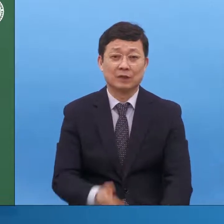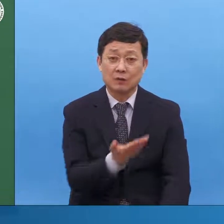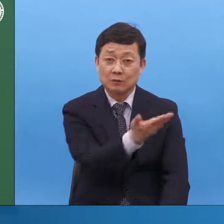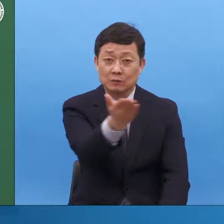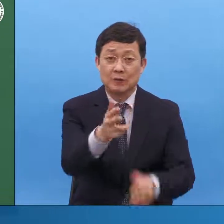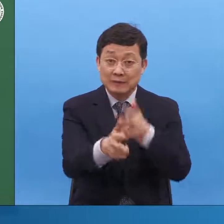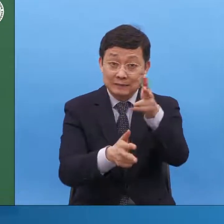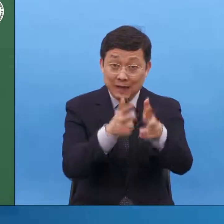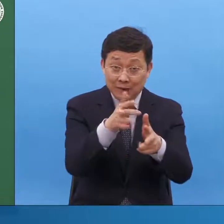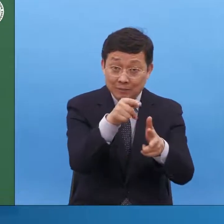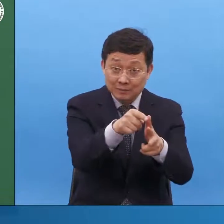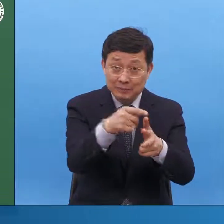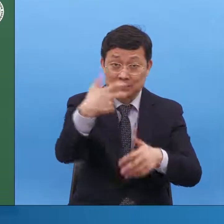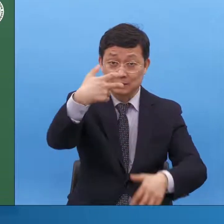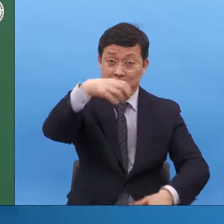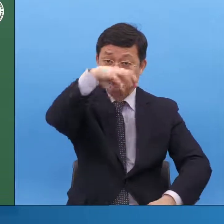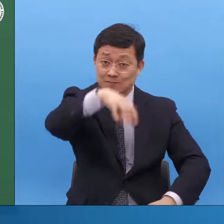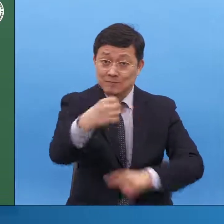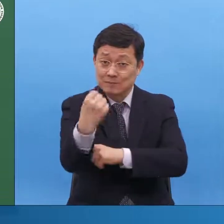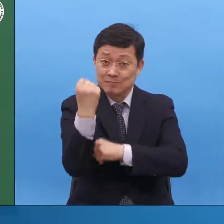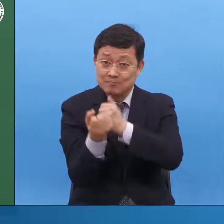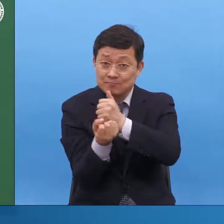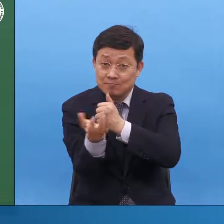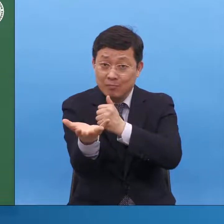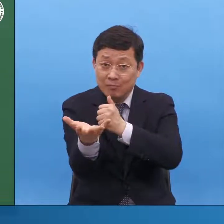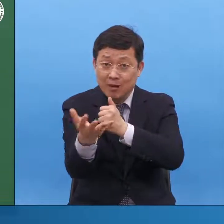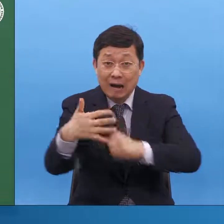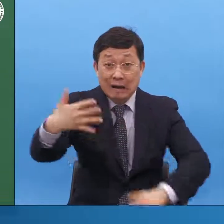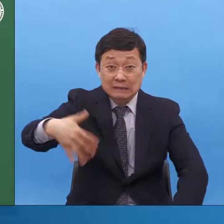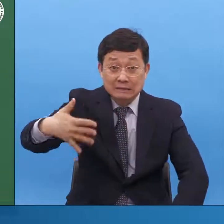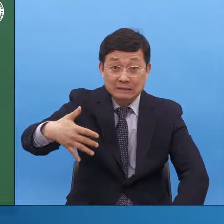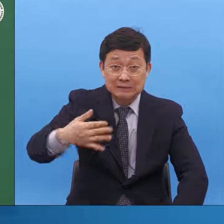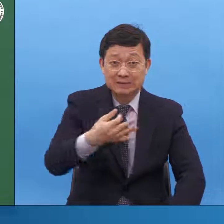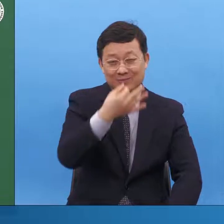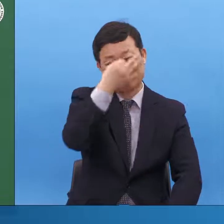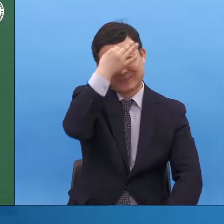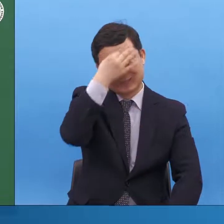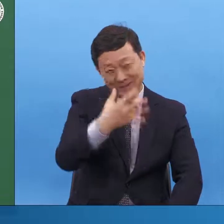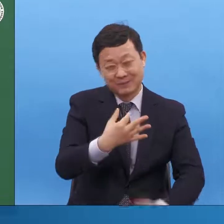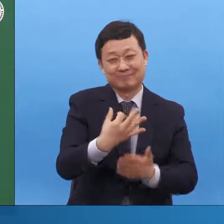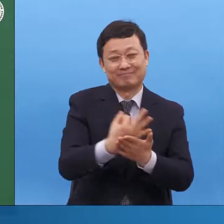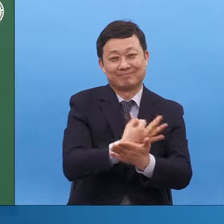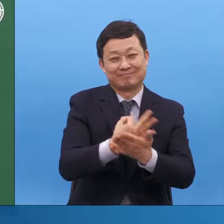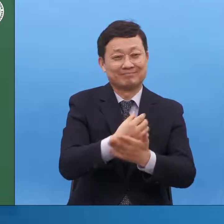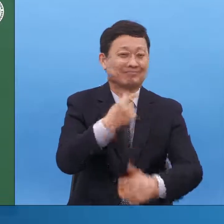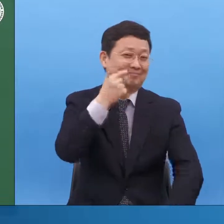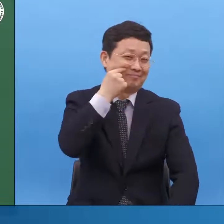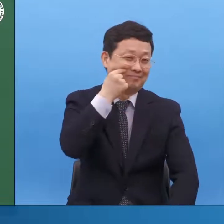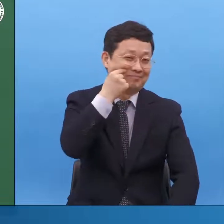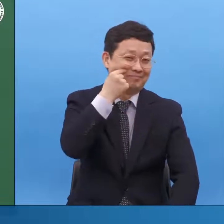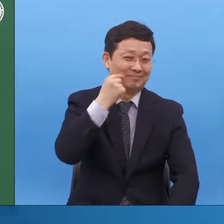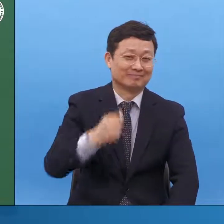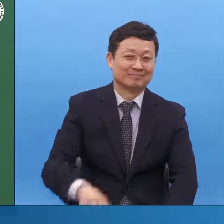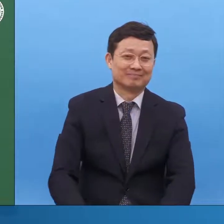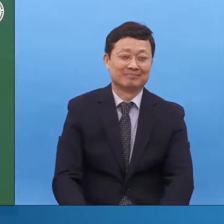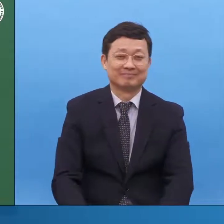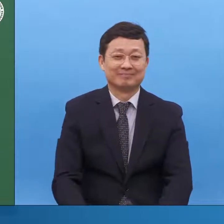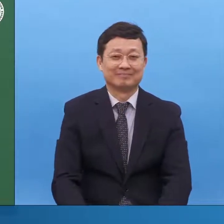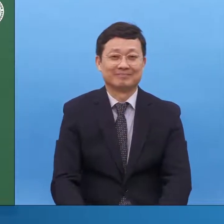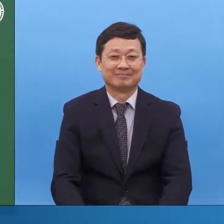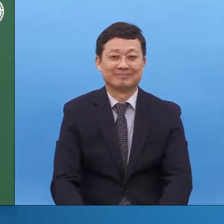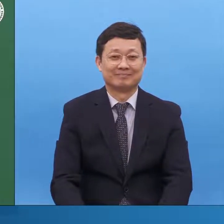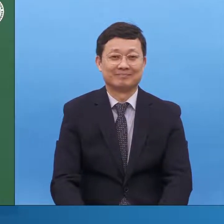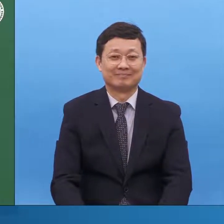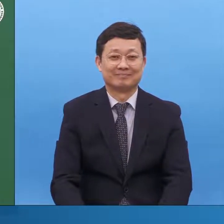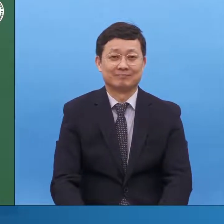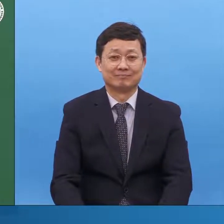산업이 70군데 영향을 못 주면요. 돈 못 벌어요. If your business cannot influence 70 places, you won't be able to earn any money.